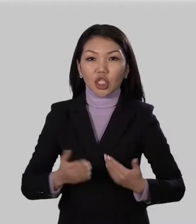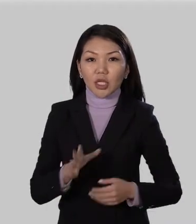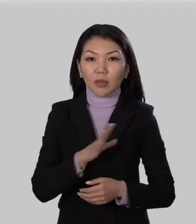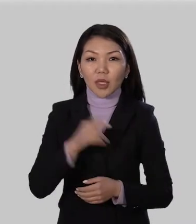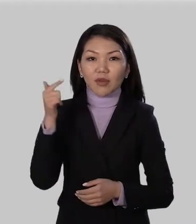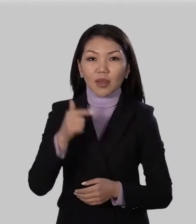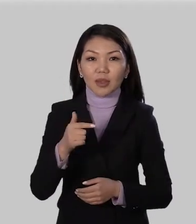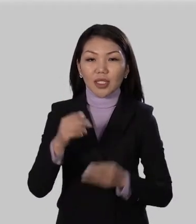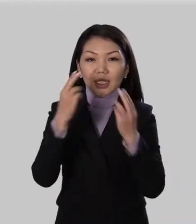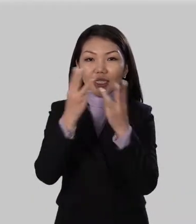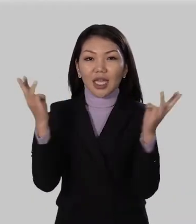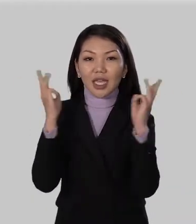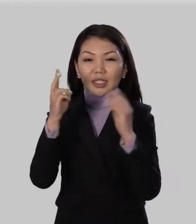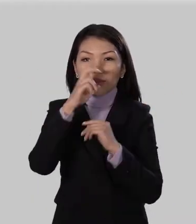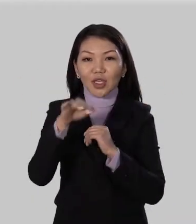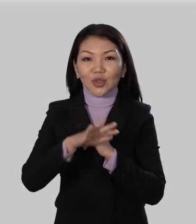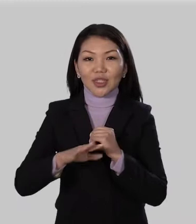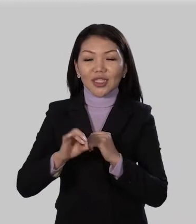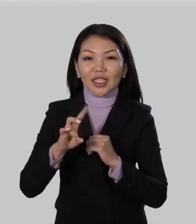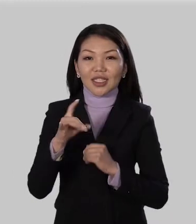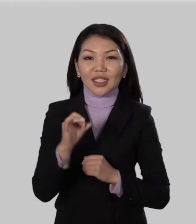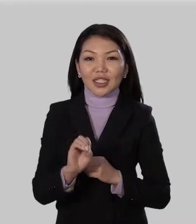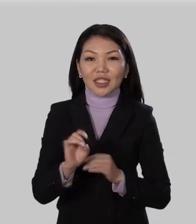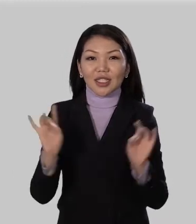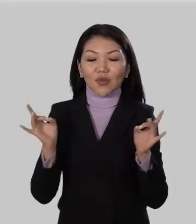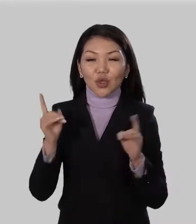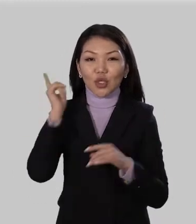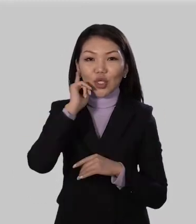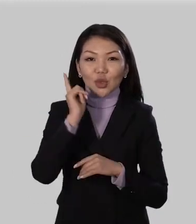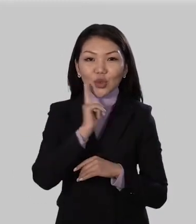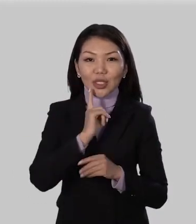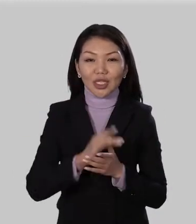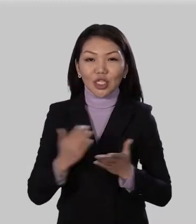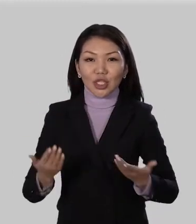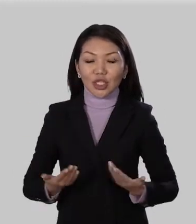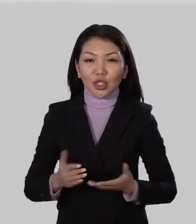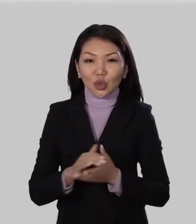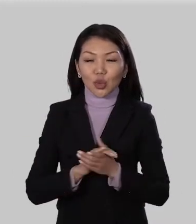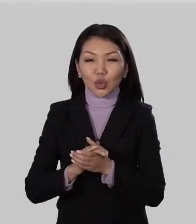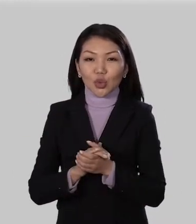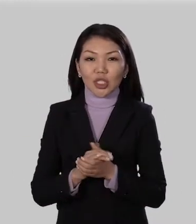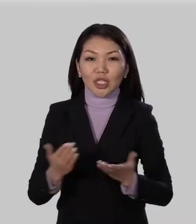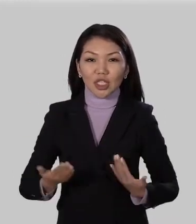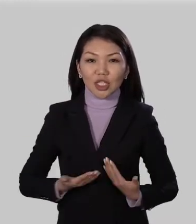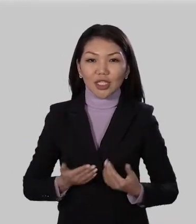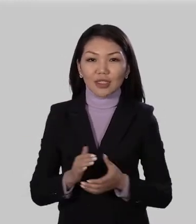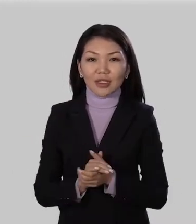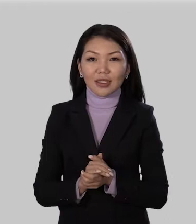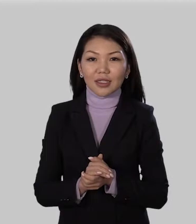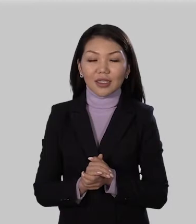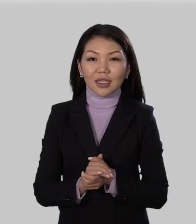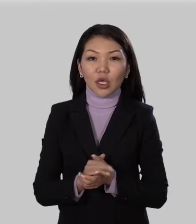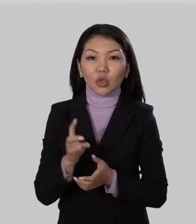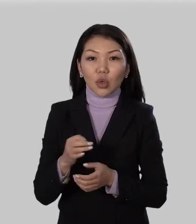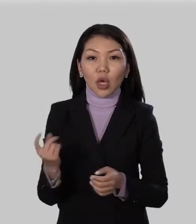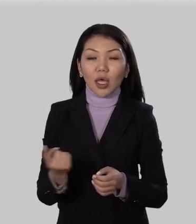Жили-были в грамматическом царстве-государстве согласные, звонкие и глухие. Дружно жили, не тужили, но однажды